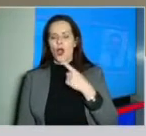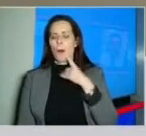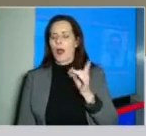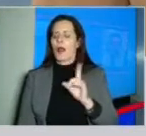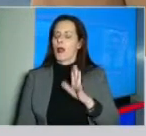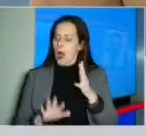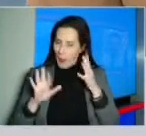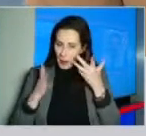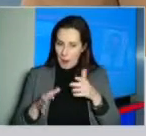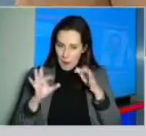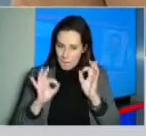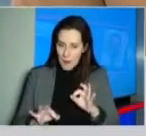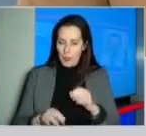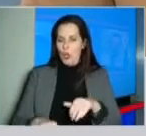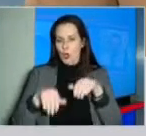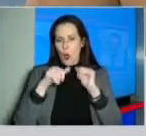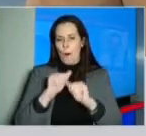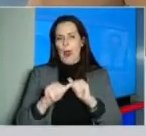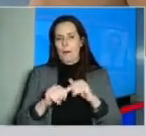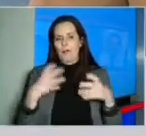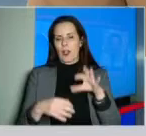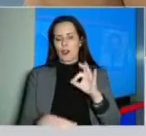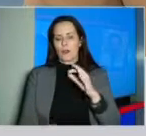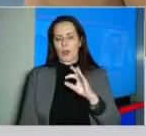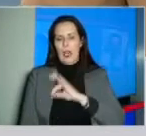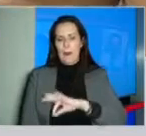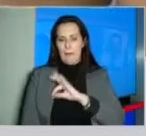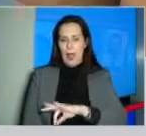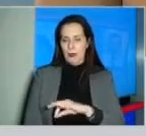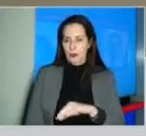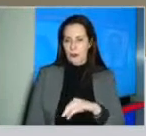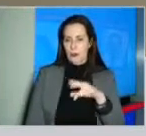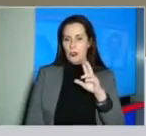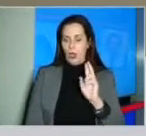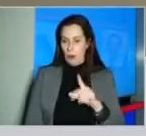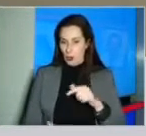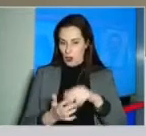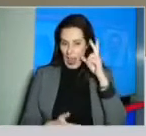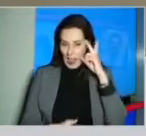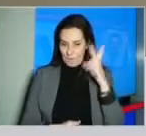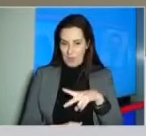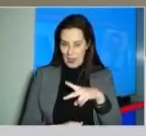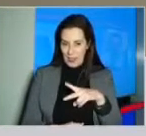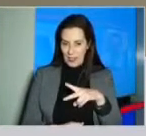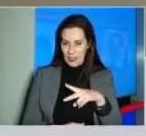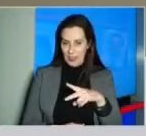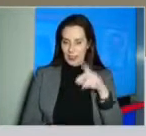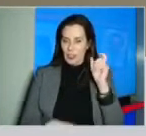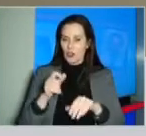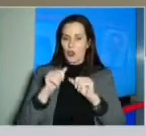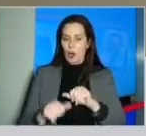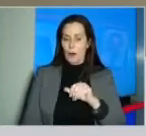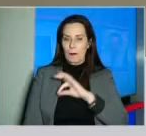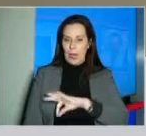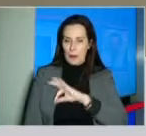לכל של ישראל ביתנו. יש, שוב, בשביל להבין את הבייס של ישראל ביתנו, את